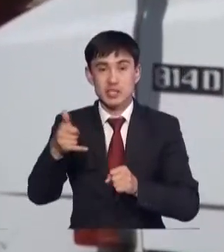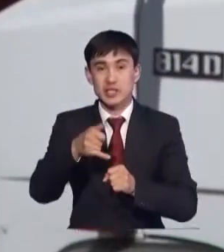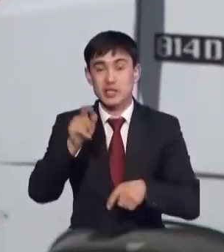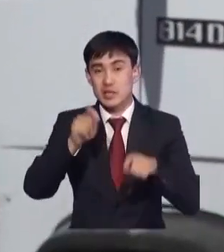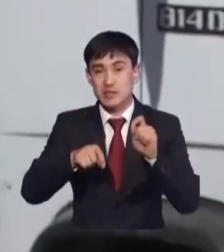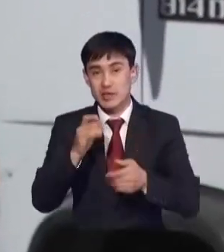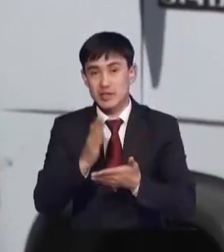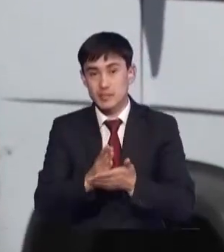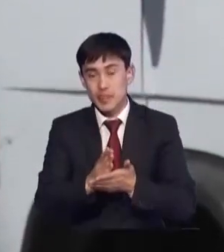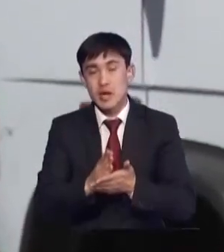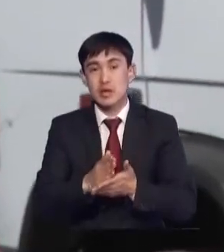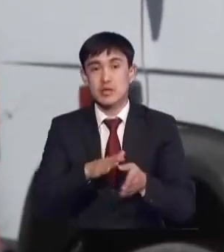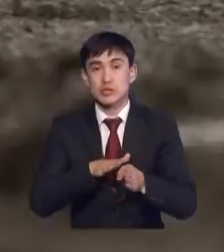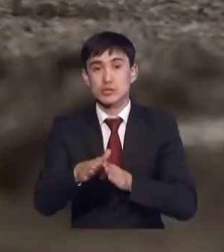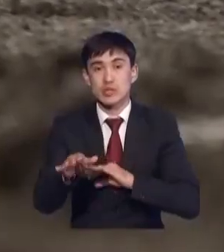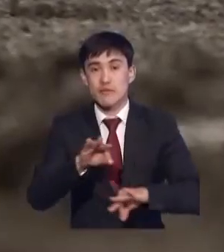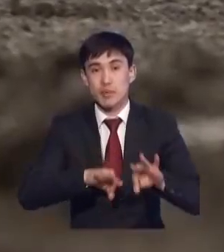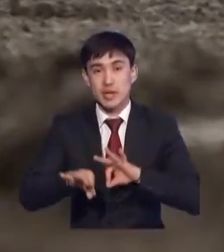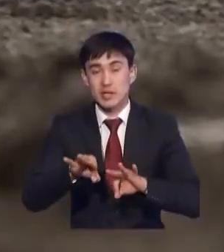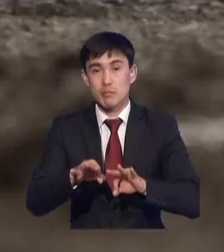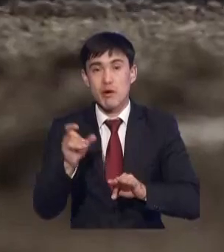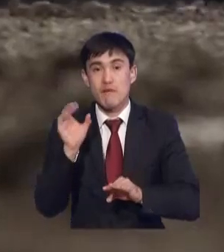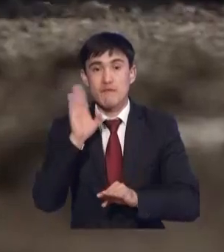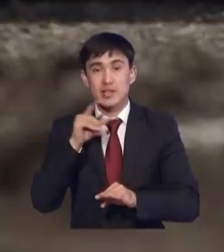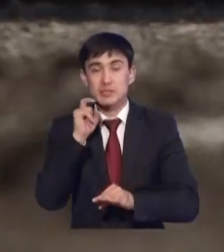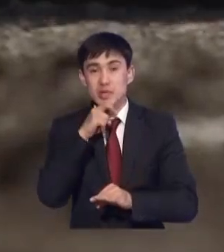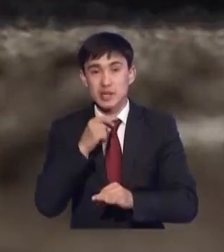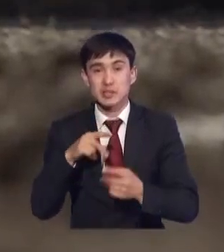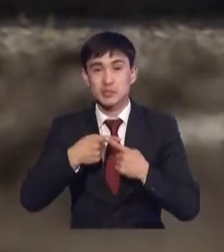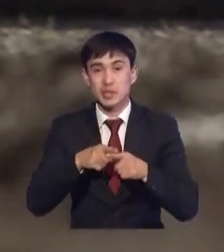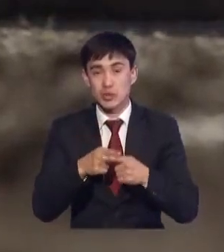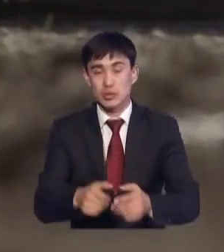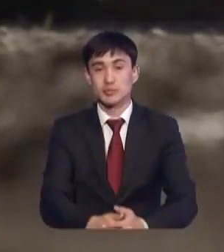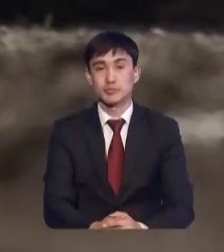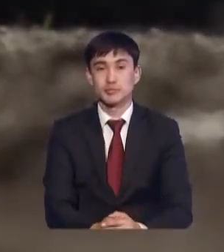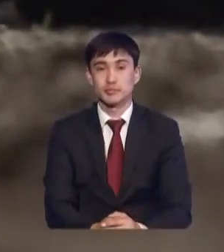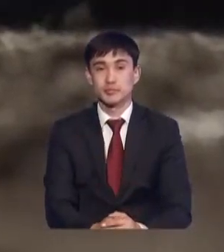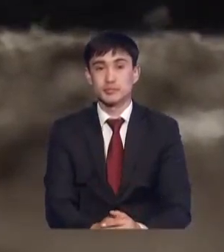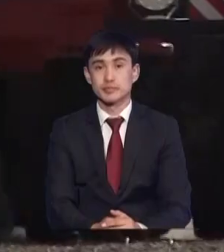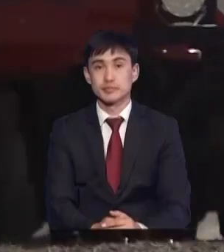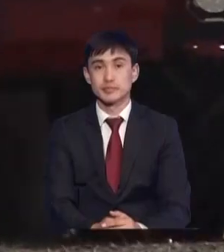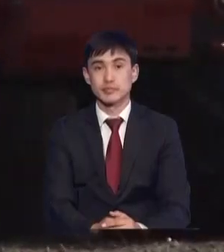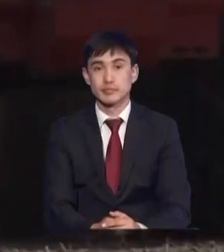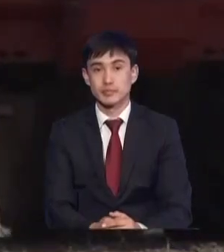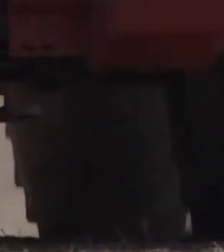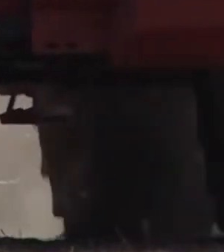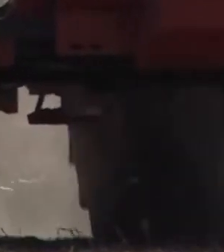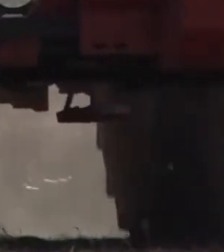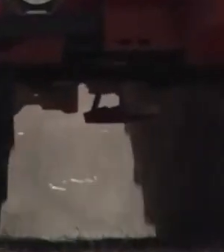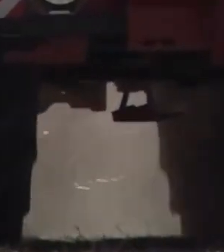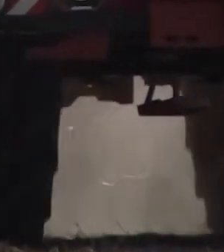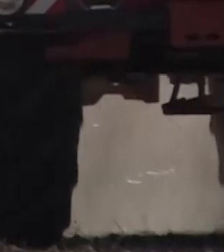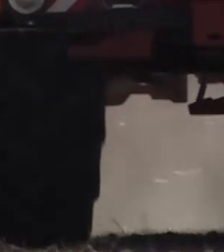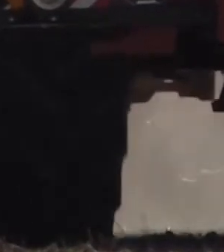водосберегающая инвестиционные проекты по водосберегающий технологиям Руслан Агаев ель Абдурахманов